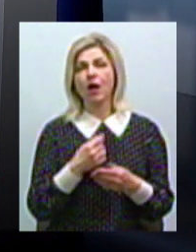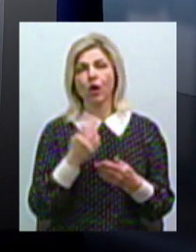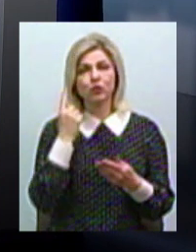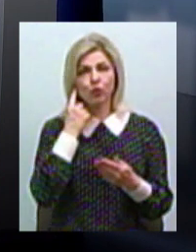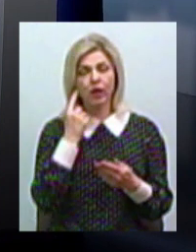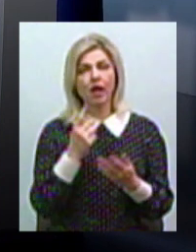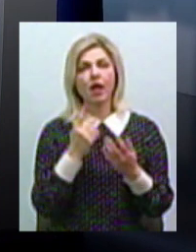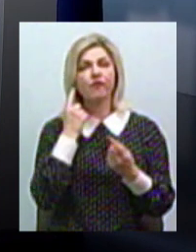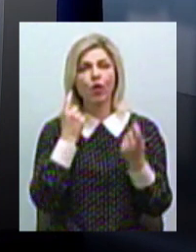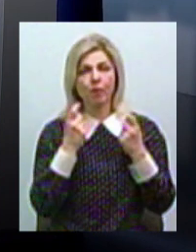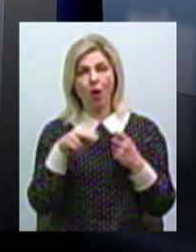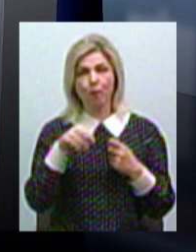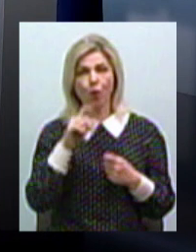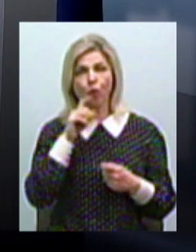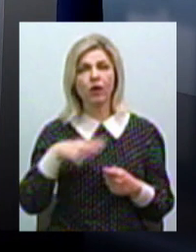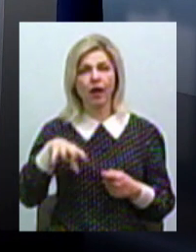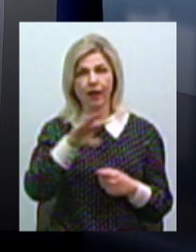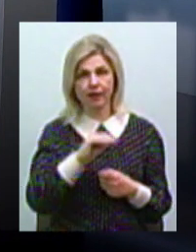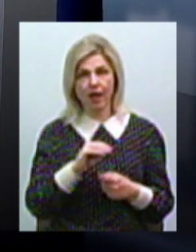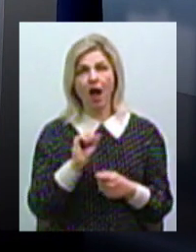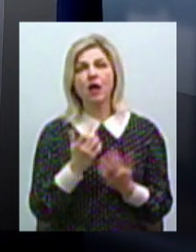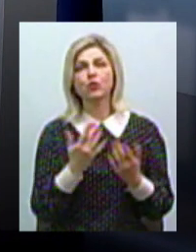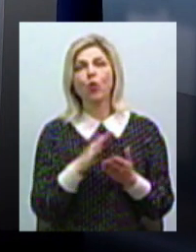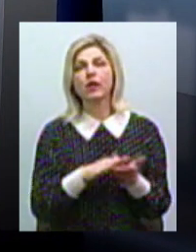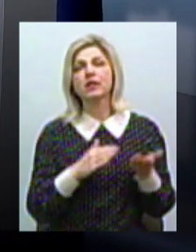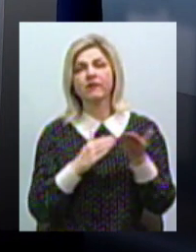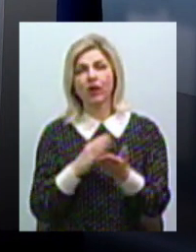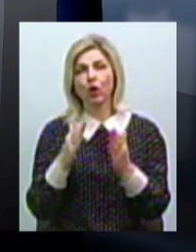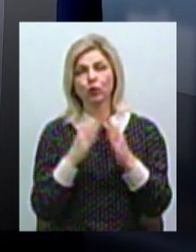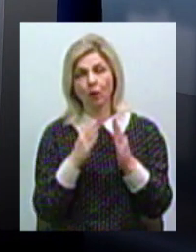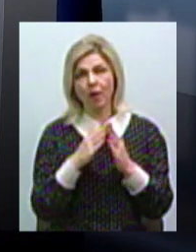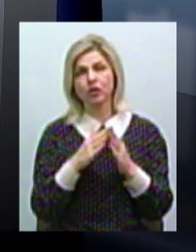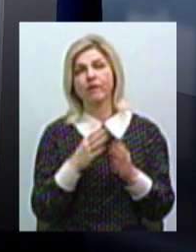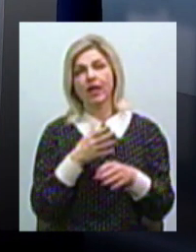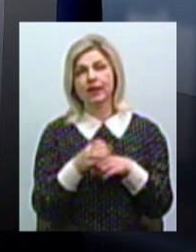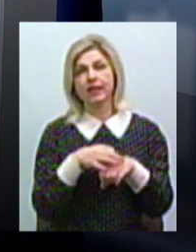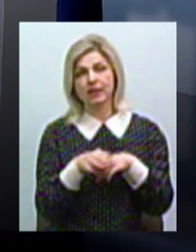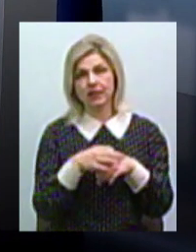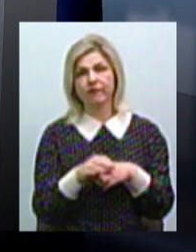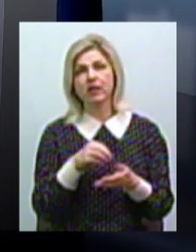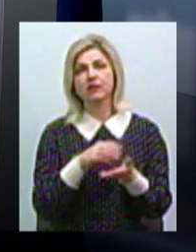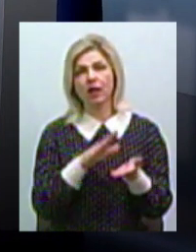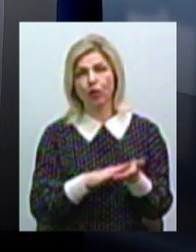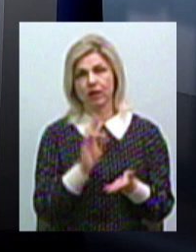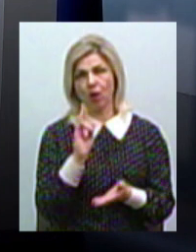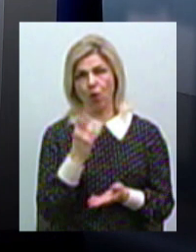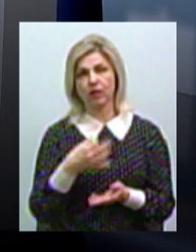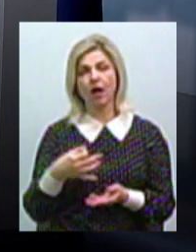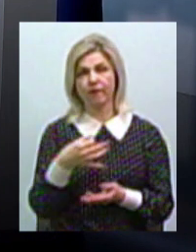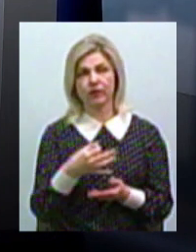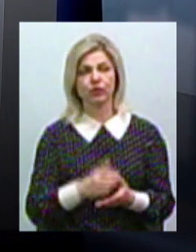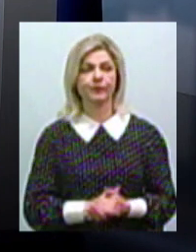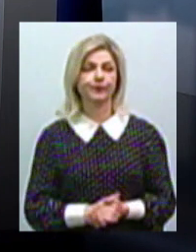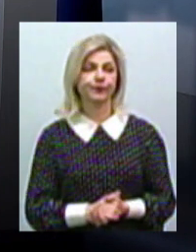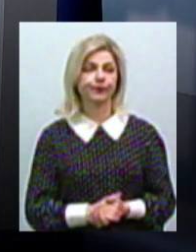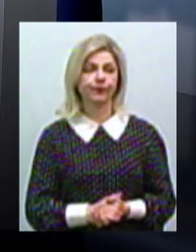Україні. А скільки звернень за фактом домашнього насильства зареєстровано на Миколаївщині? Оксана Олександре, будь ласка. В